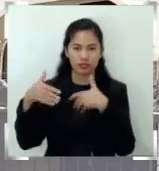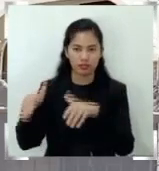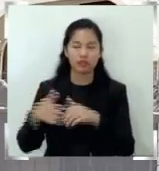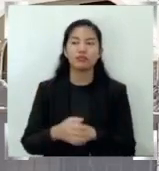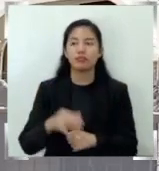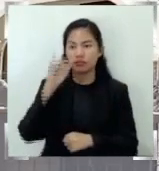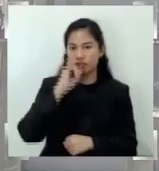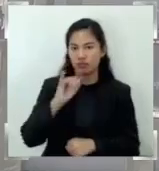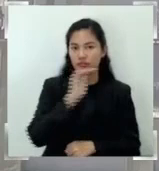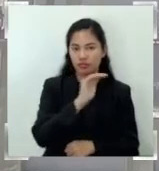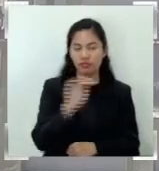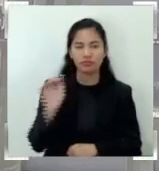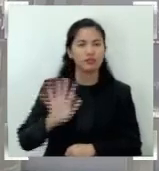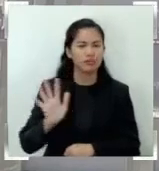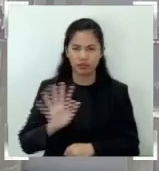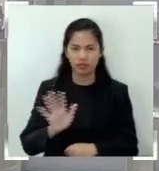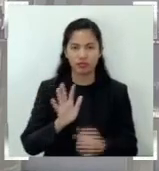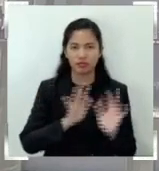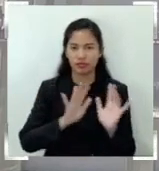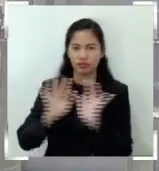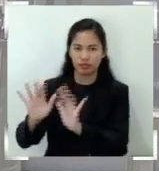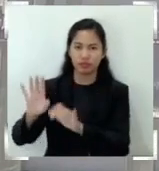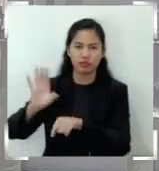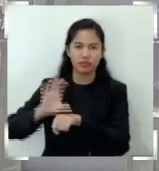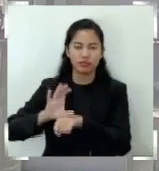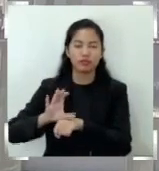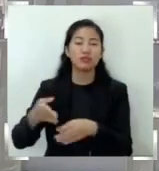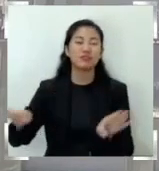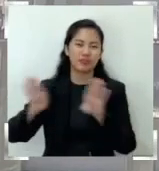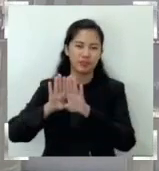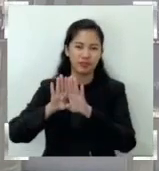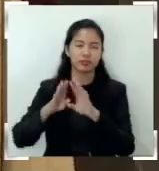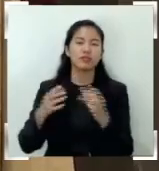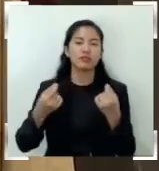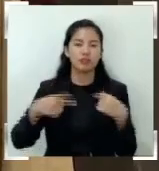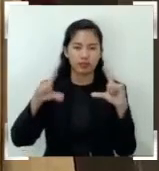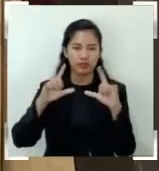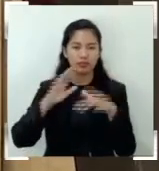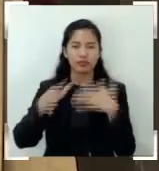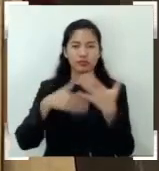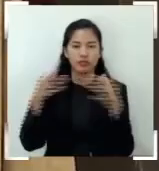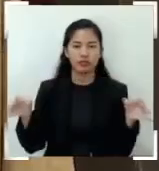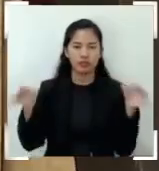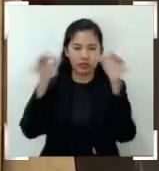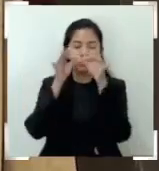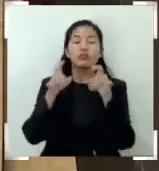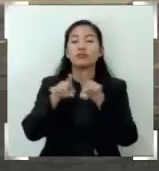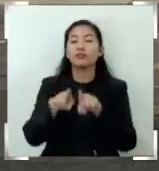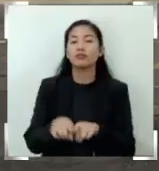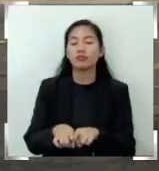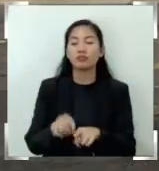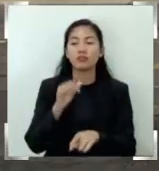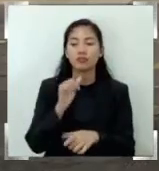na raw pumunta sa Quiapo dahil sarado ang simbahan at online naman ang mga misa. Huwag na rin daw dalhin ang mga replika ng